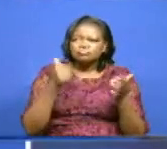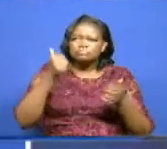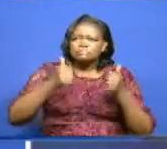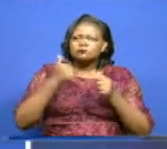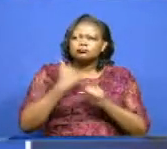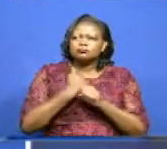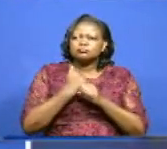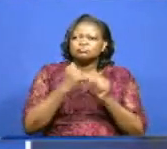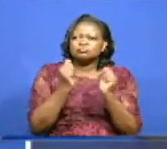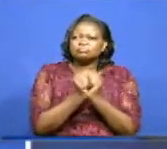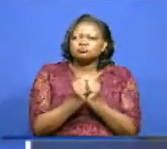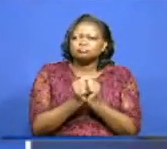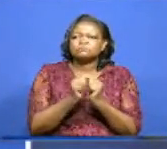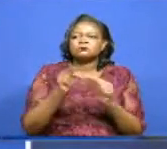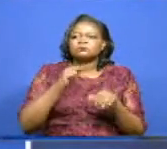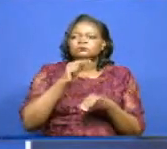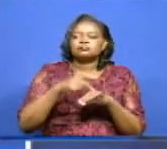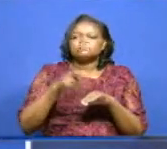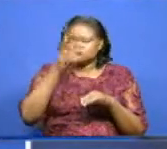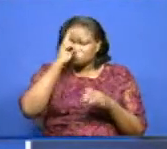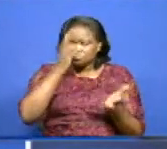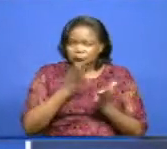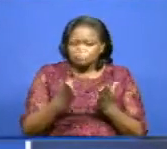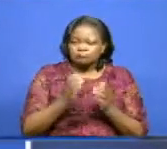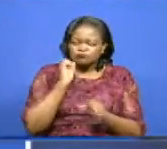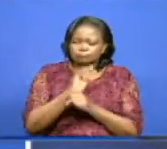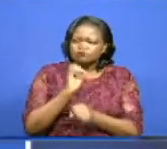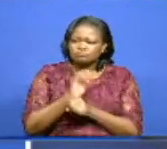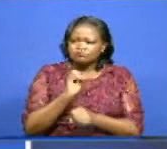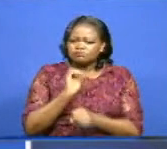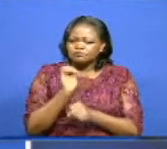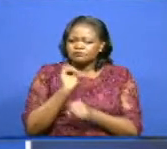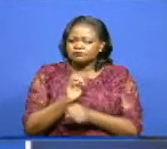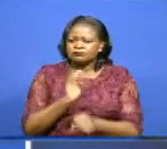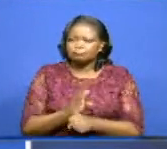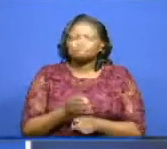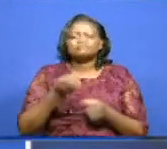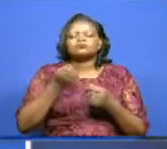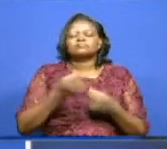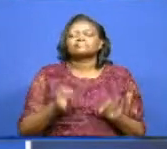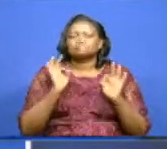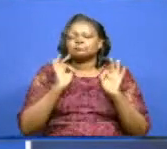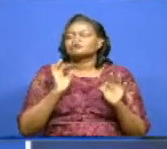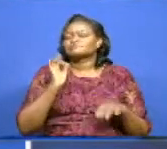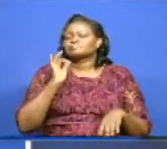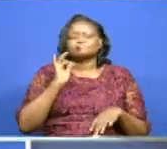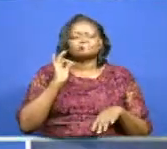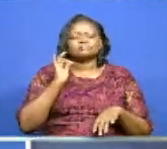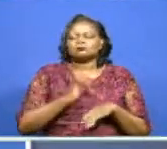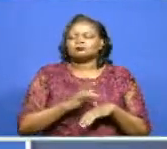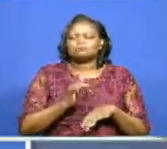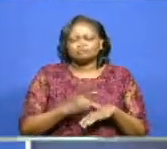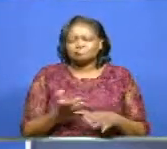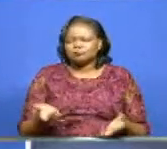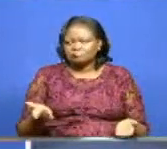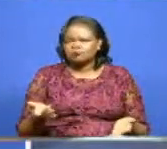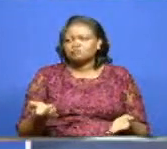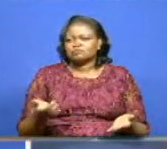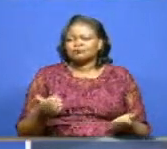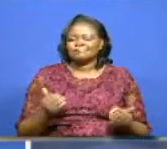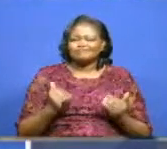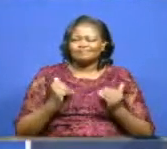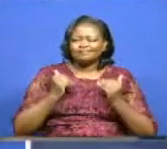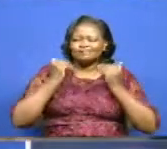kitashirikiana na huduma ya taifa ya polisi kutoa ushauri na saha, amesema maafisa wa polisi hukumbwa na msongo wa mawazo unaofuatia na matukio